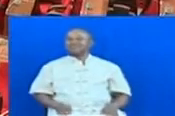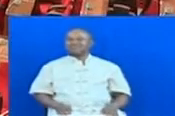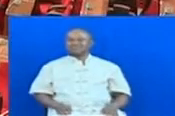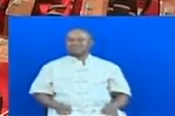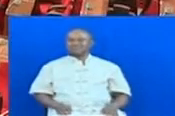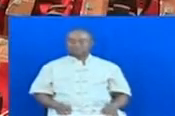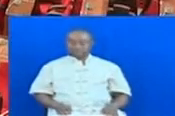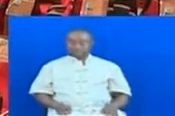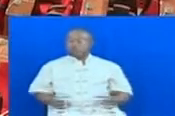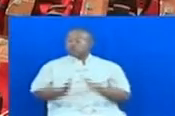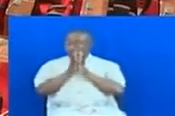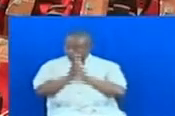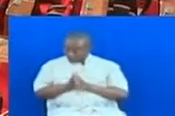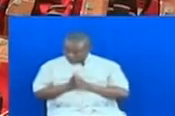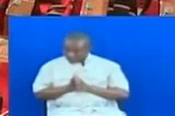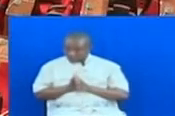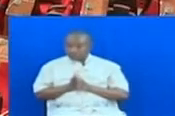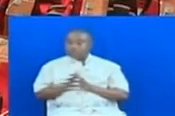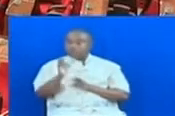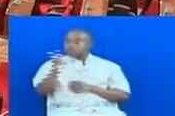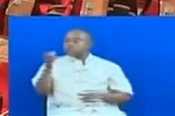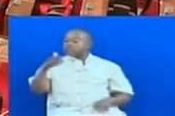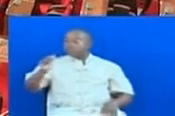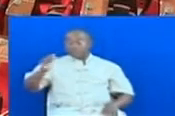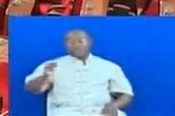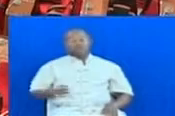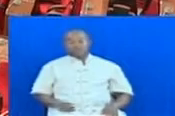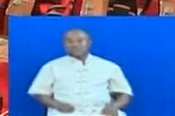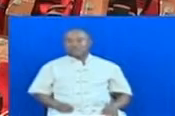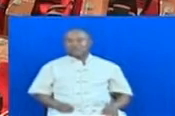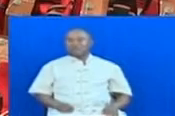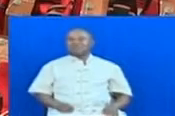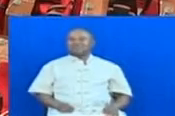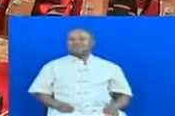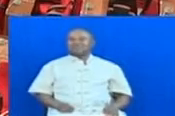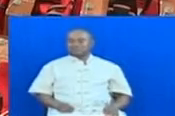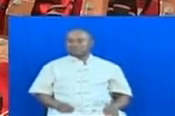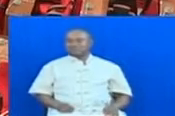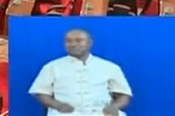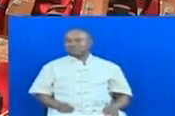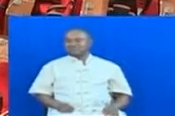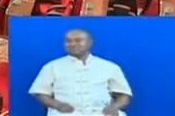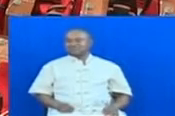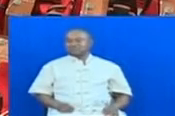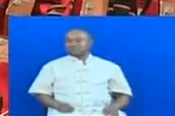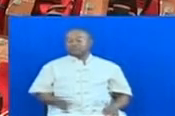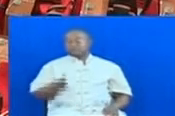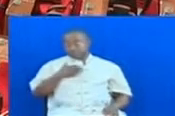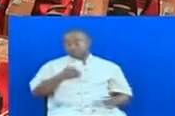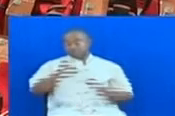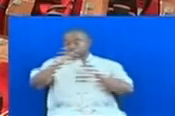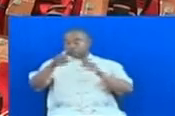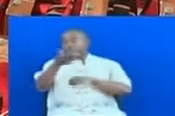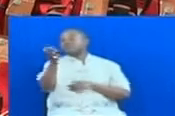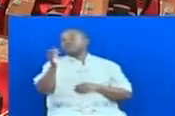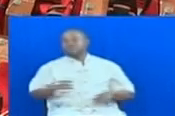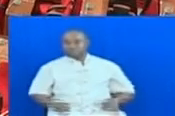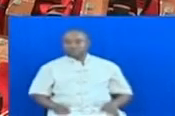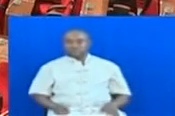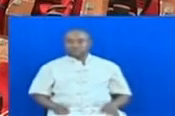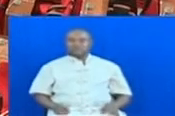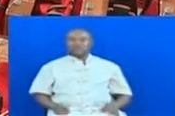Mheshimiwa wabunge, hoja imeungwa mkono, na kwa taratibu zetu nilitakiwa ni wahoji.